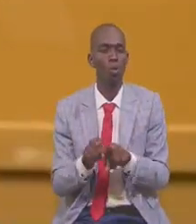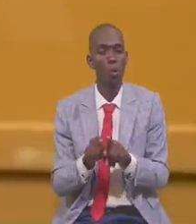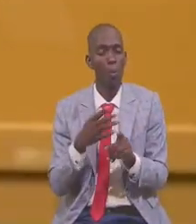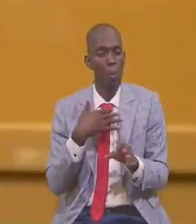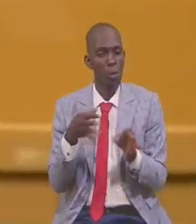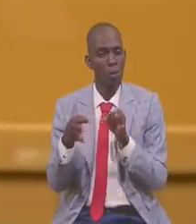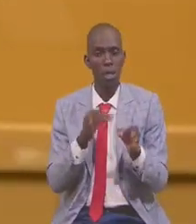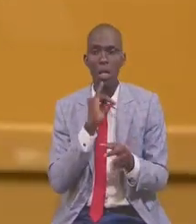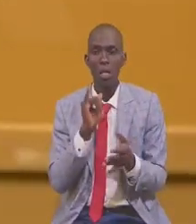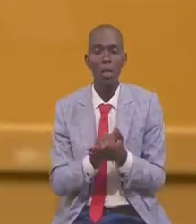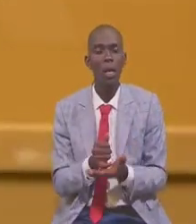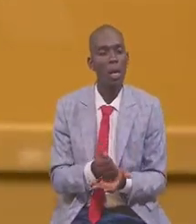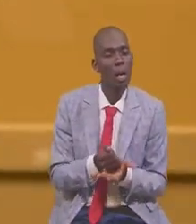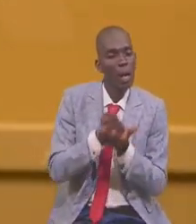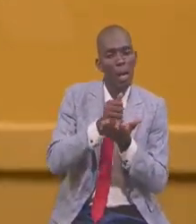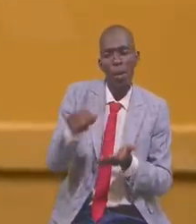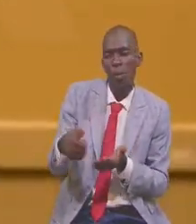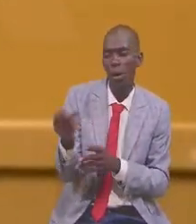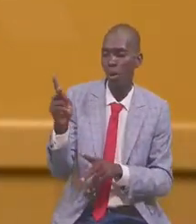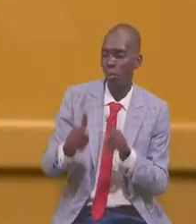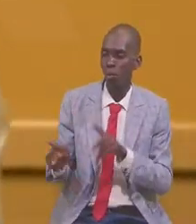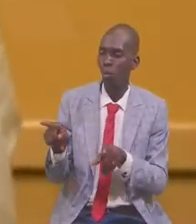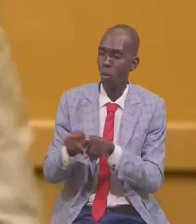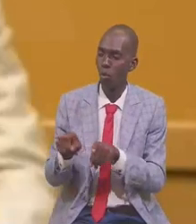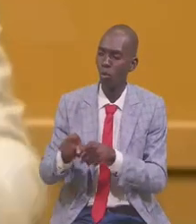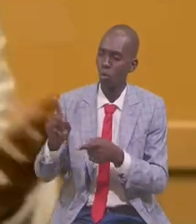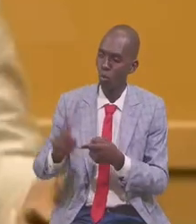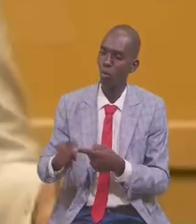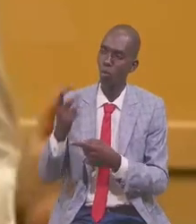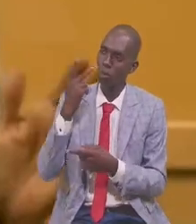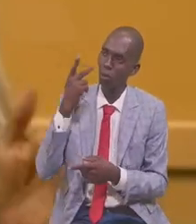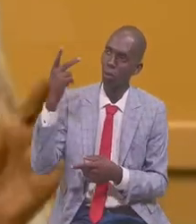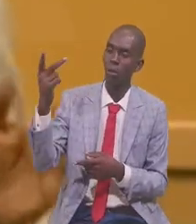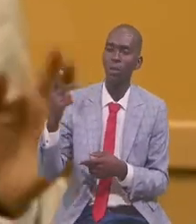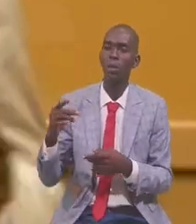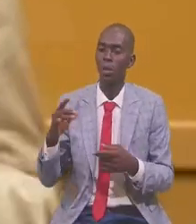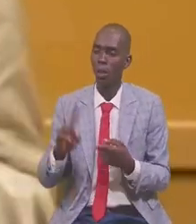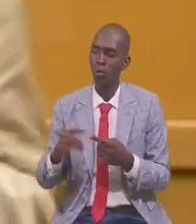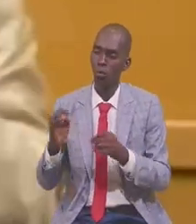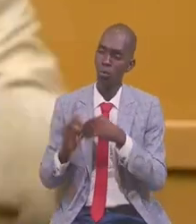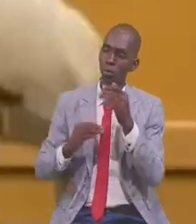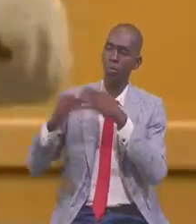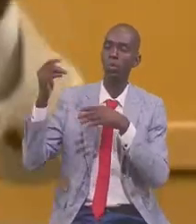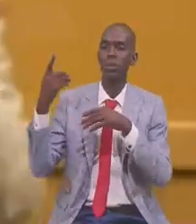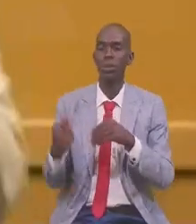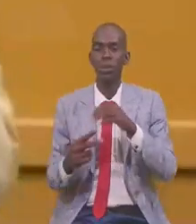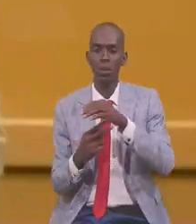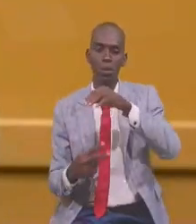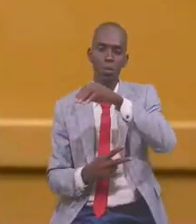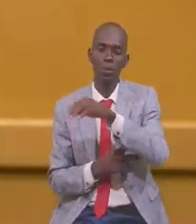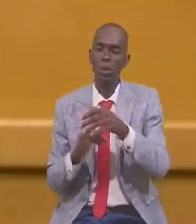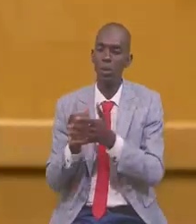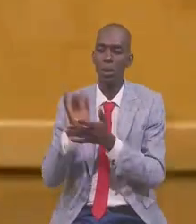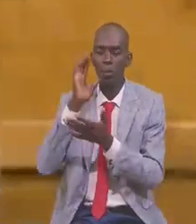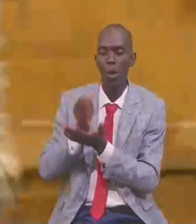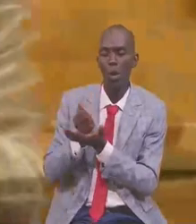aider les autres aussi à voir qui doit brûler les ponts derrière, qui doivent construire des ponts, qui pourra les aider à